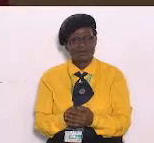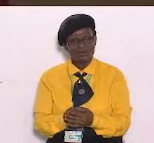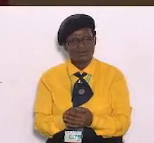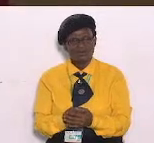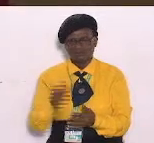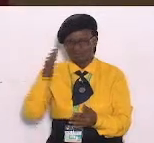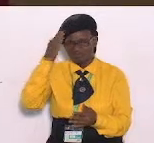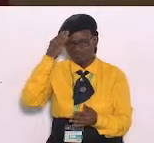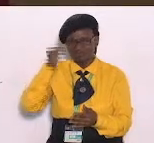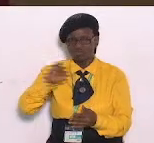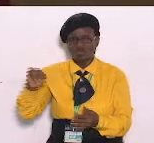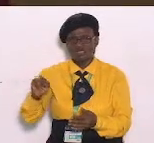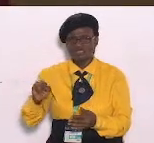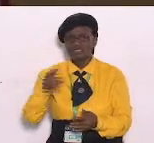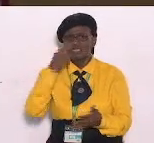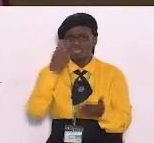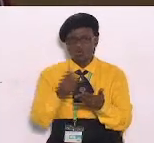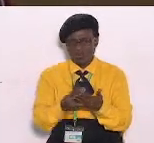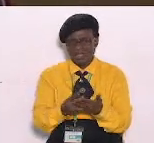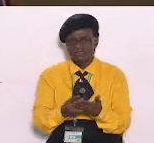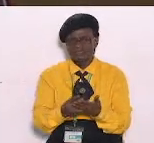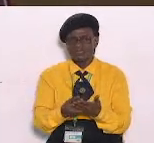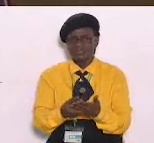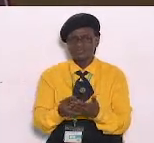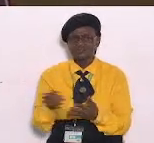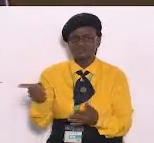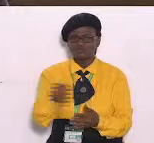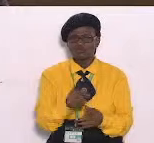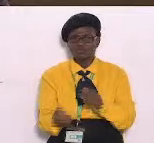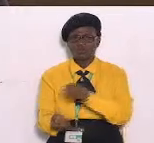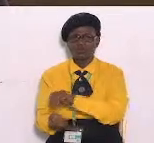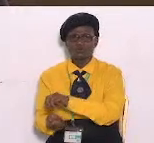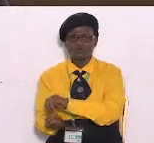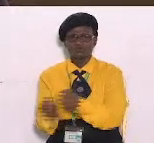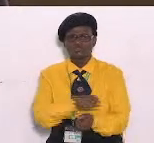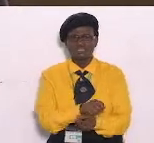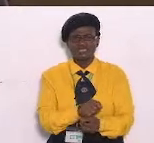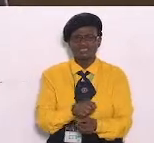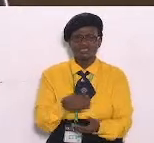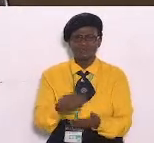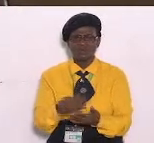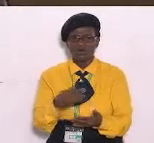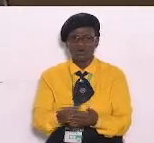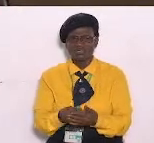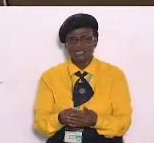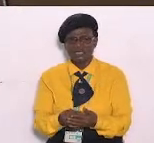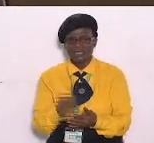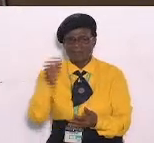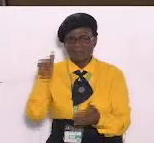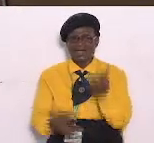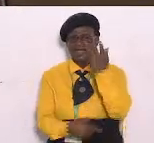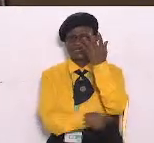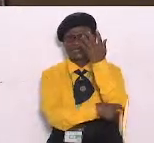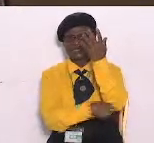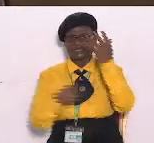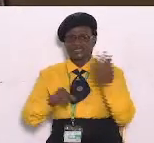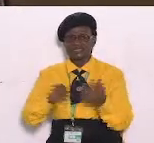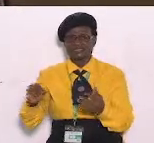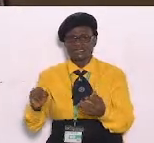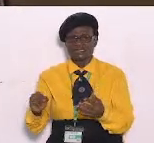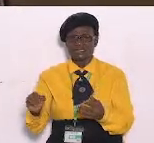rapide croyant bien que que tu prends l'argent